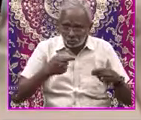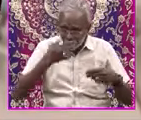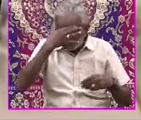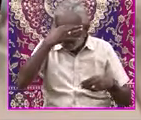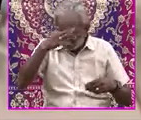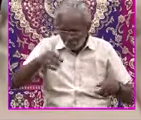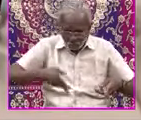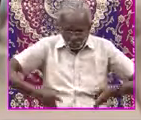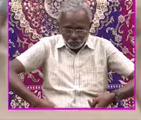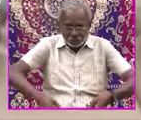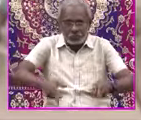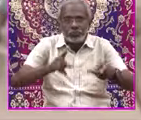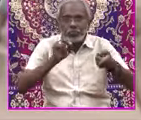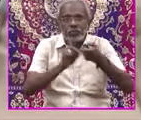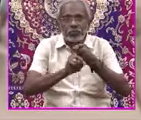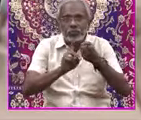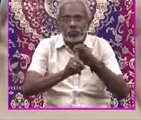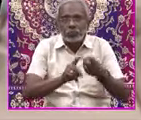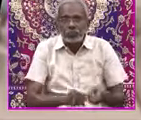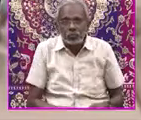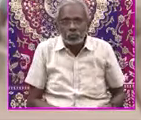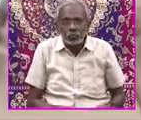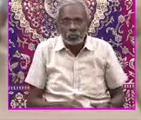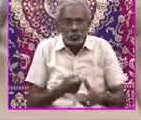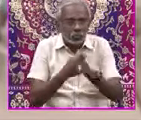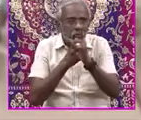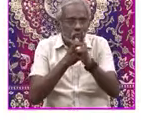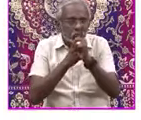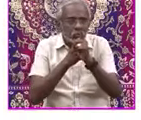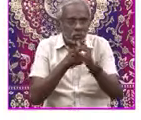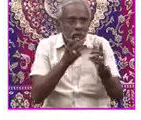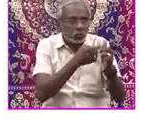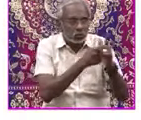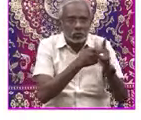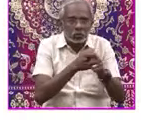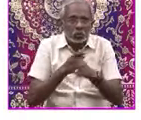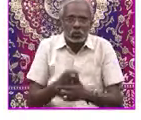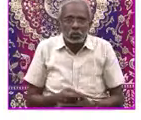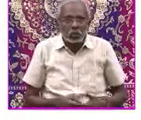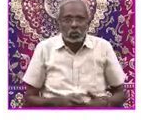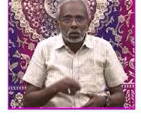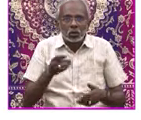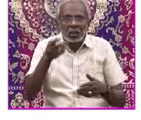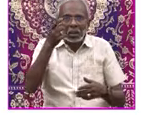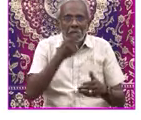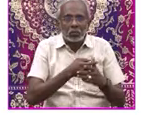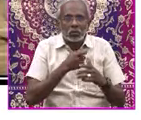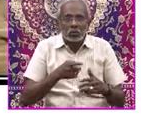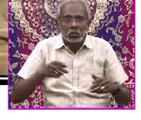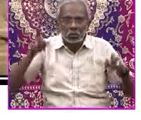போர் செய்தனர். படைகள்ல நான்கு வகையான படைகள் இருக்கு. தேர்ப்படை,